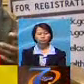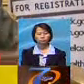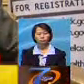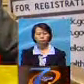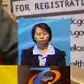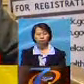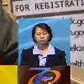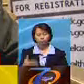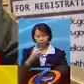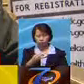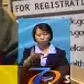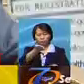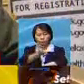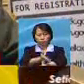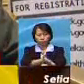improve